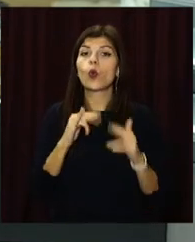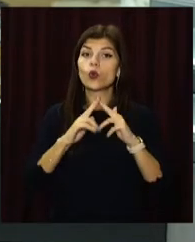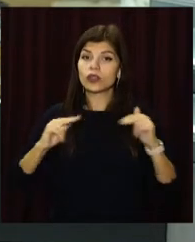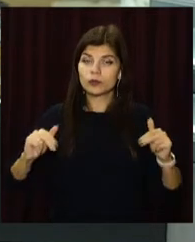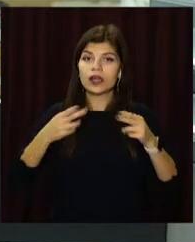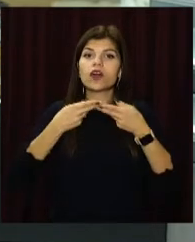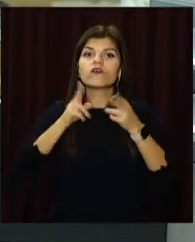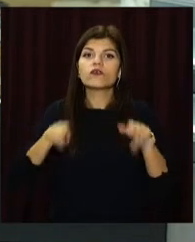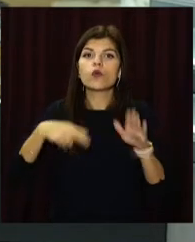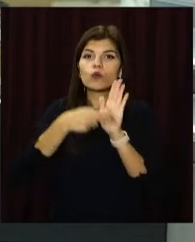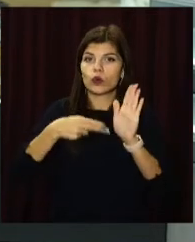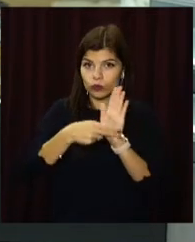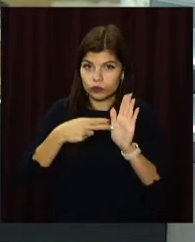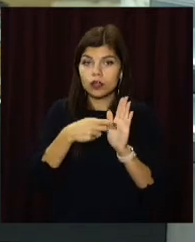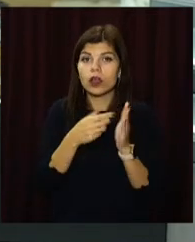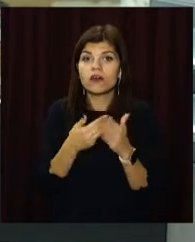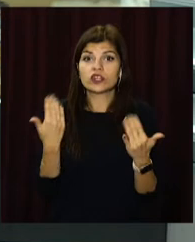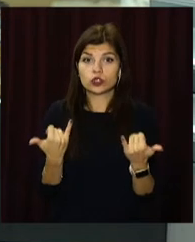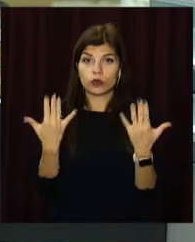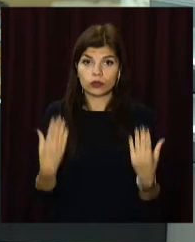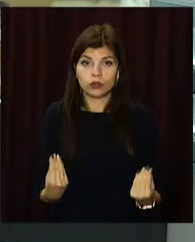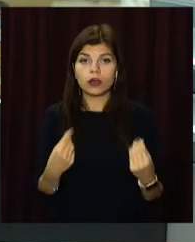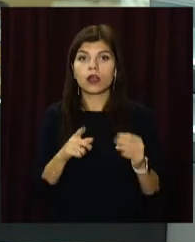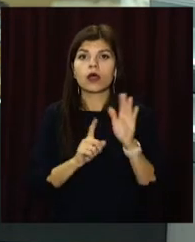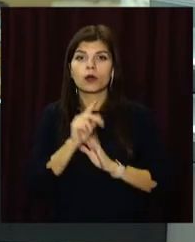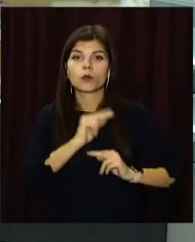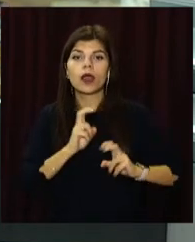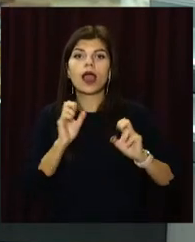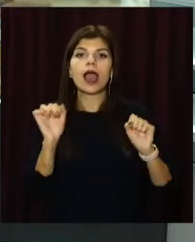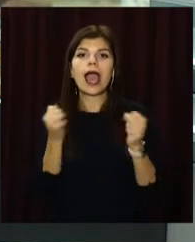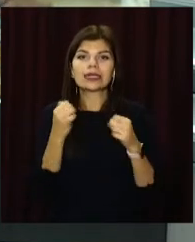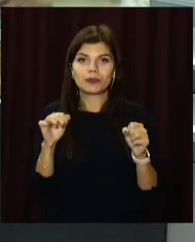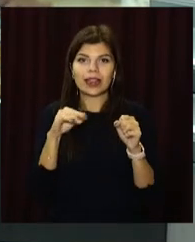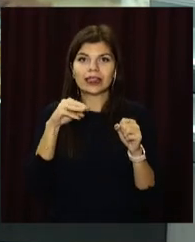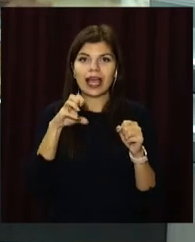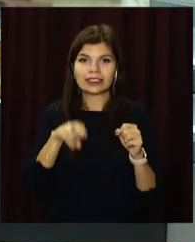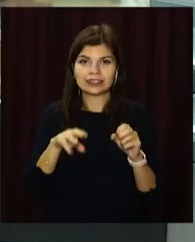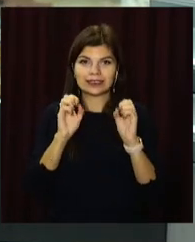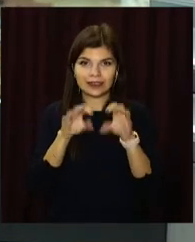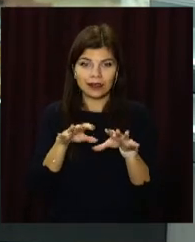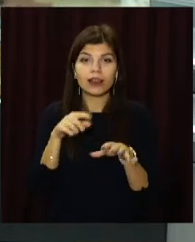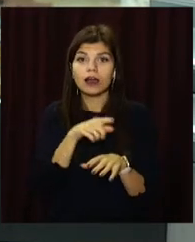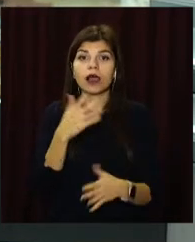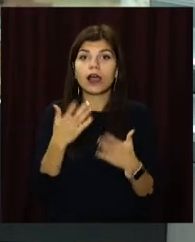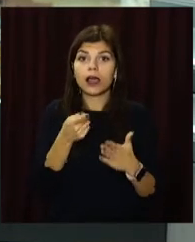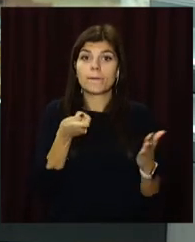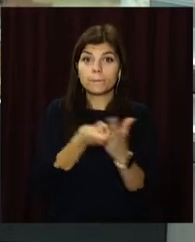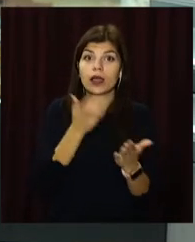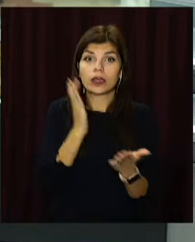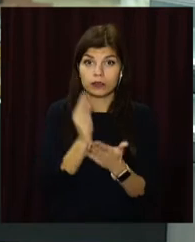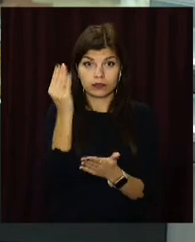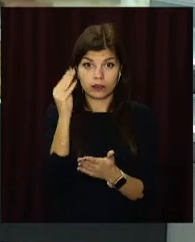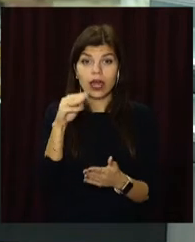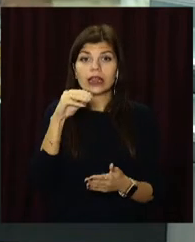ще 9 містах України відсьогодні запрацювали пункти експрес-тестування на коронавірус. За наявності квитка на потяг